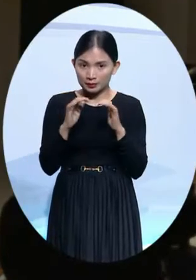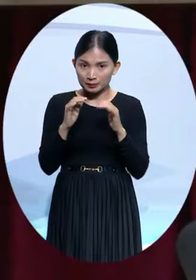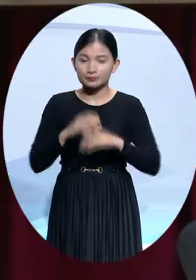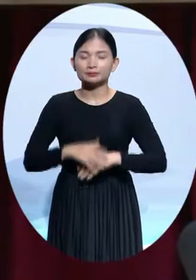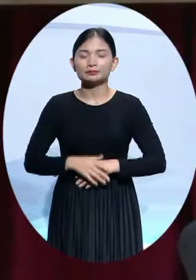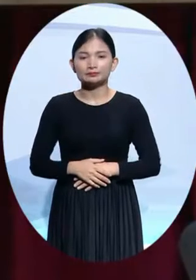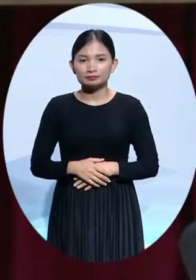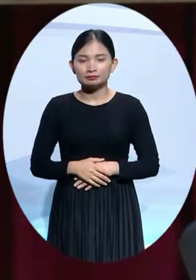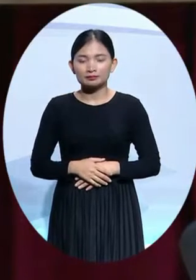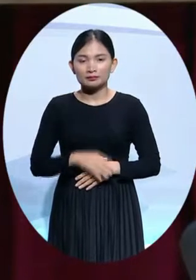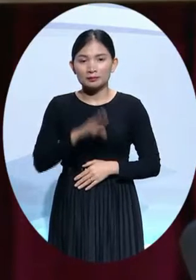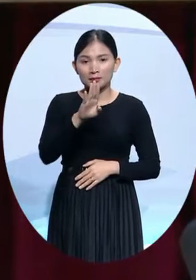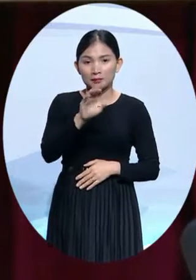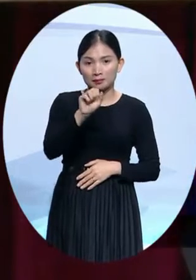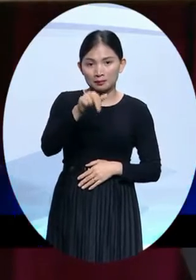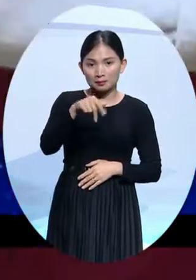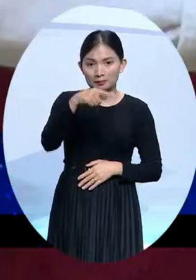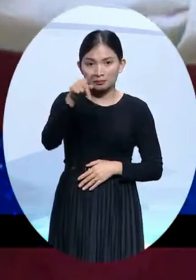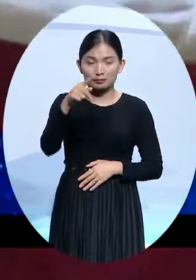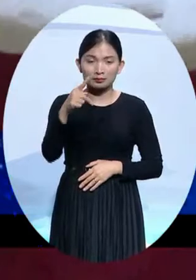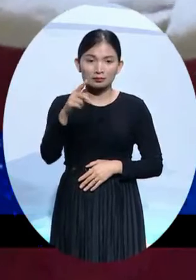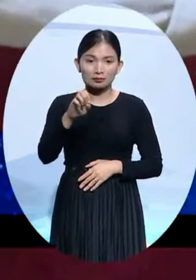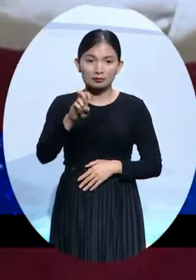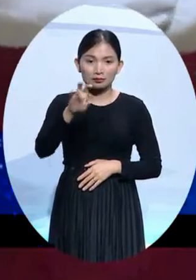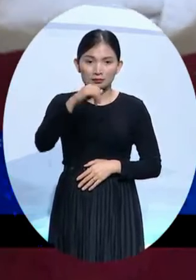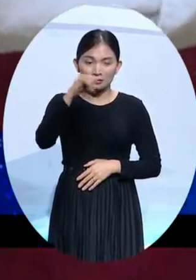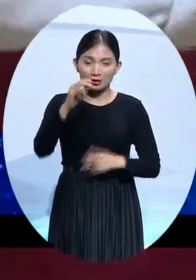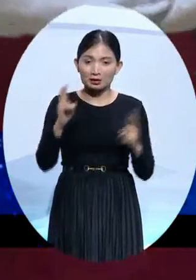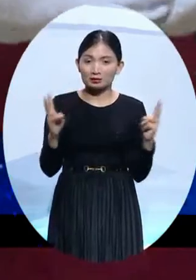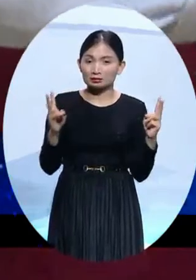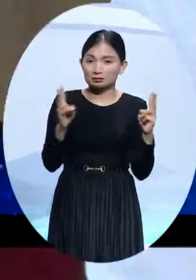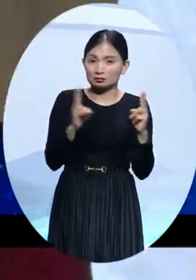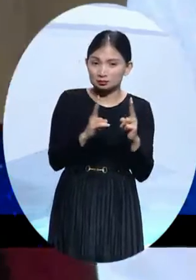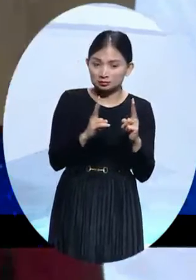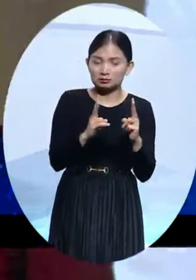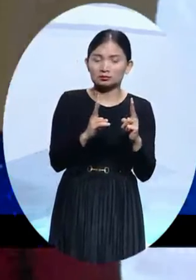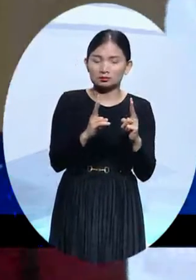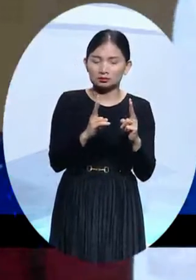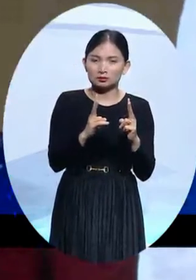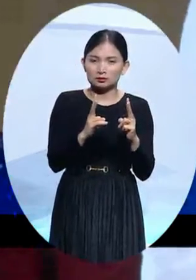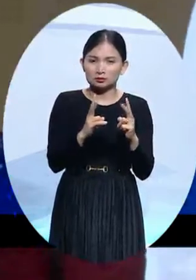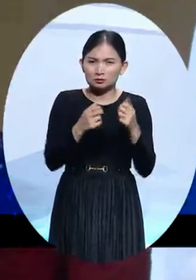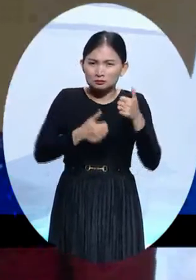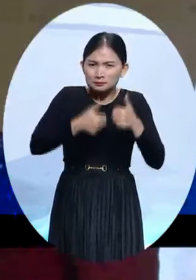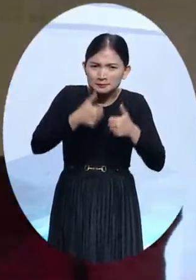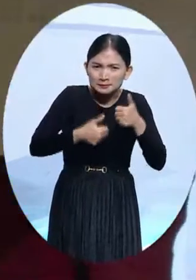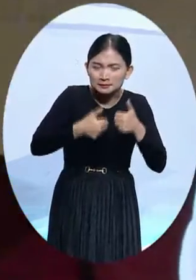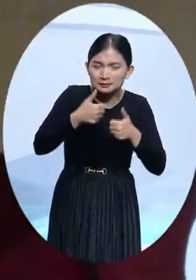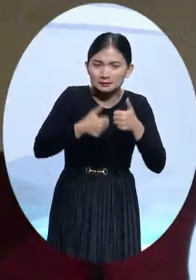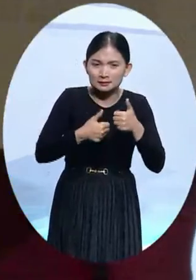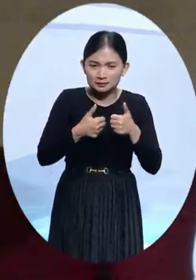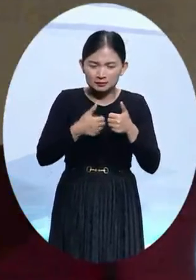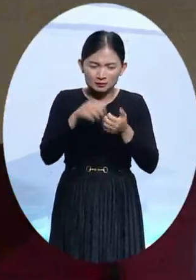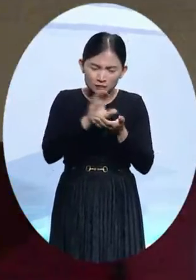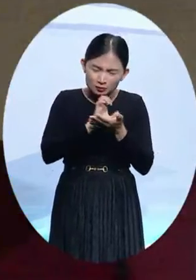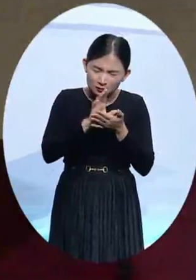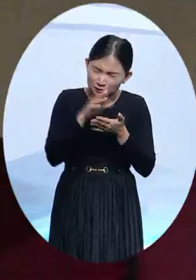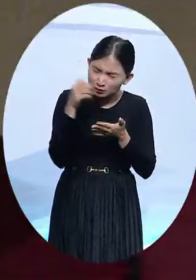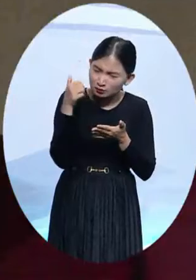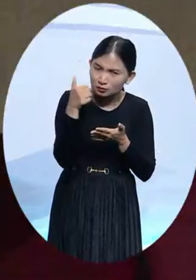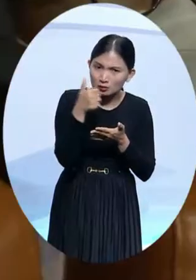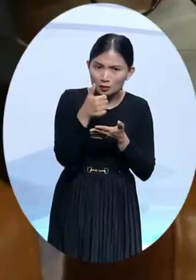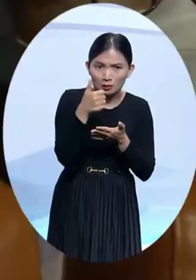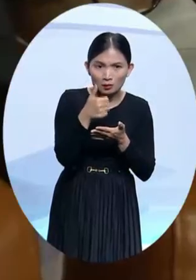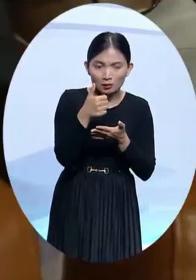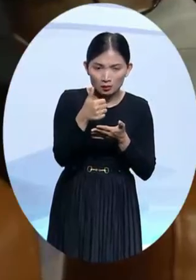Ở vòng bán kết, các thí sinh đã thể hiện sự chuyên nghiệp trong phong cách trình diễn, sự đầu tư cho các tác phẩm dự thi. Tại vòng bán kết, ban giám khảo sẽ chọn